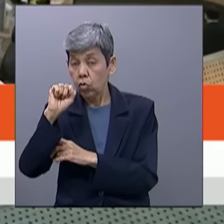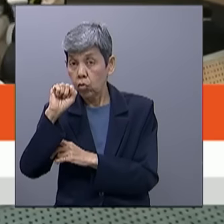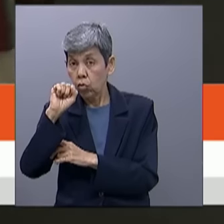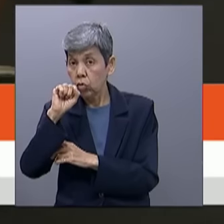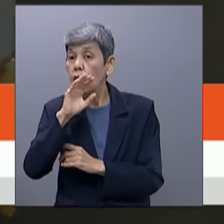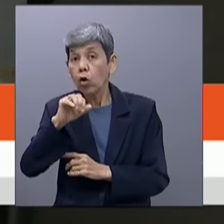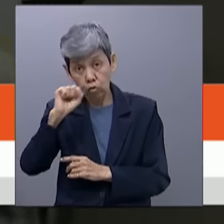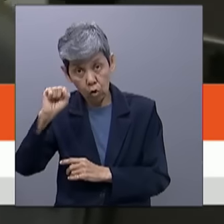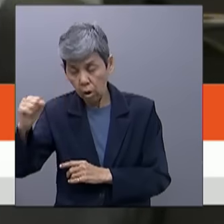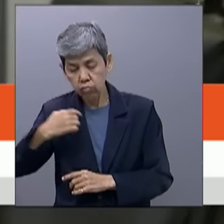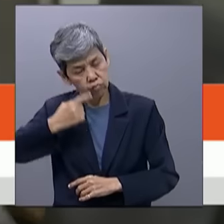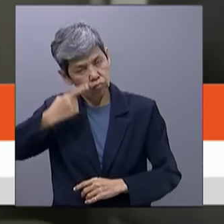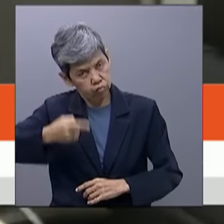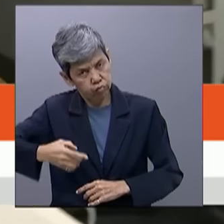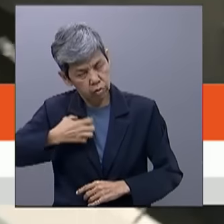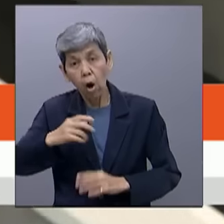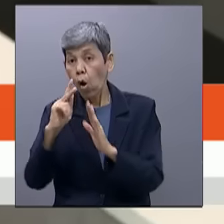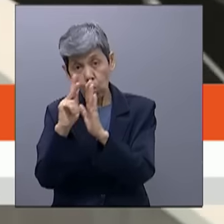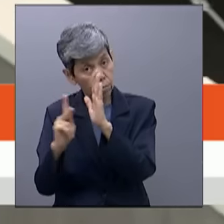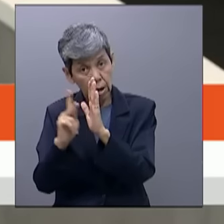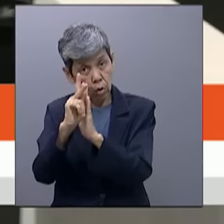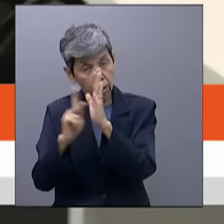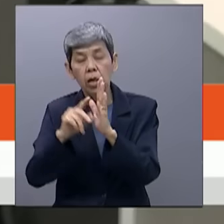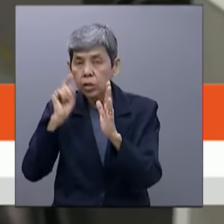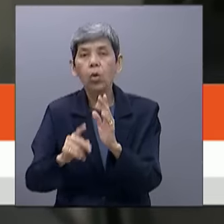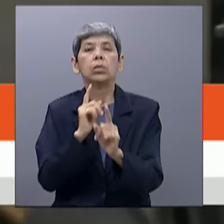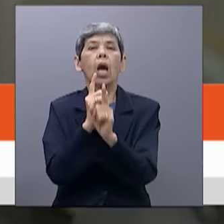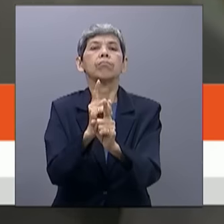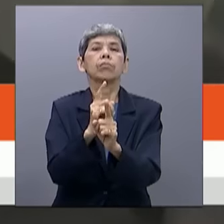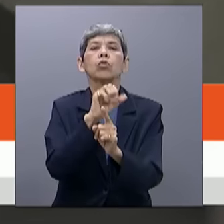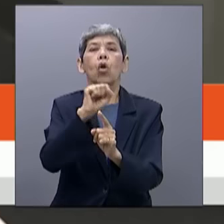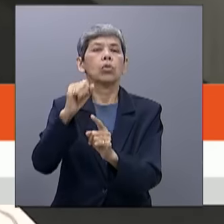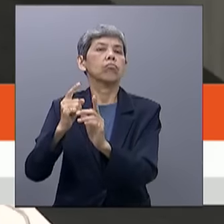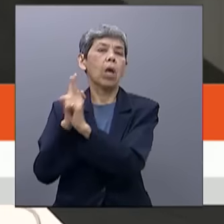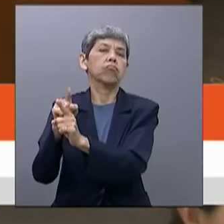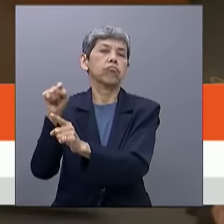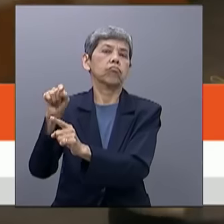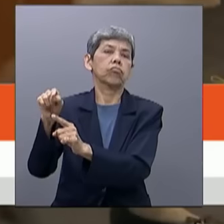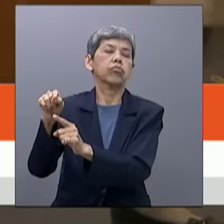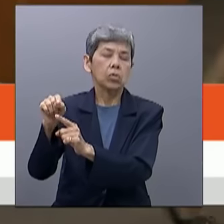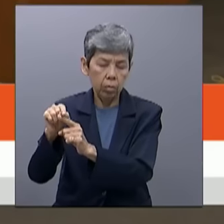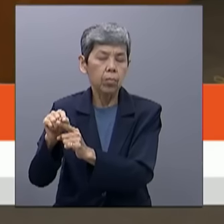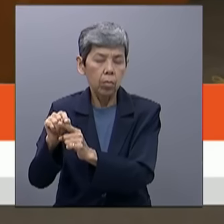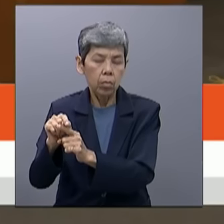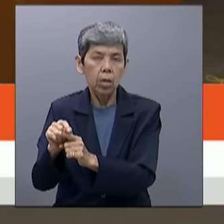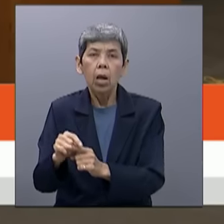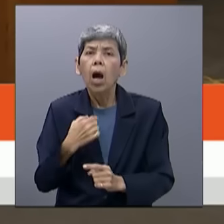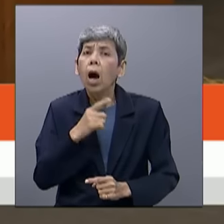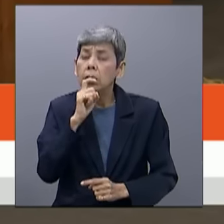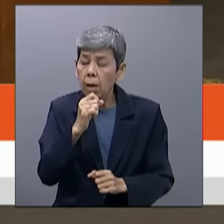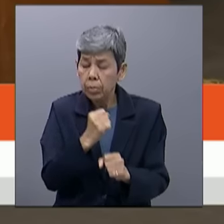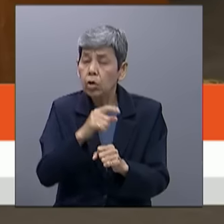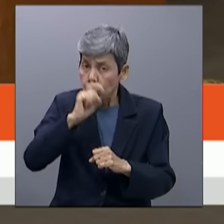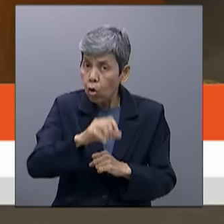ถ้าสสเขายืนยันยังไงกฎหมายฉบับนั้นก็ต้องเป็นไปตามที่สสยืนยันแต่อย่างไรก็แล้วแต่ถามว่ายังจำเป็น